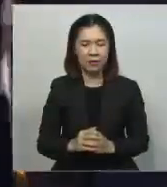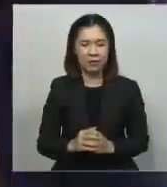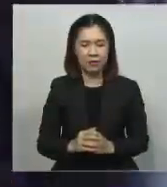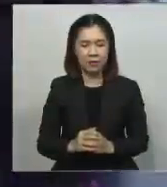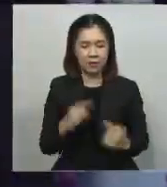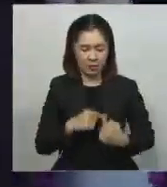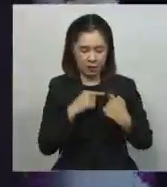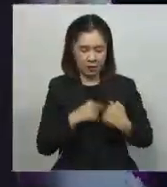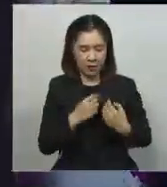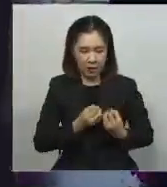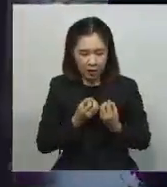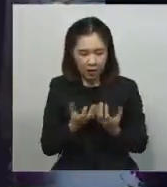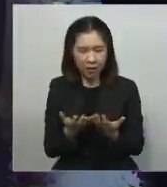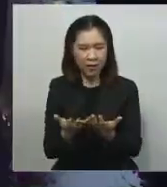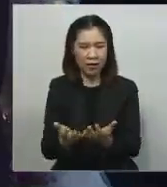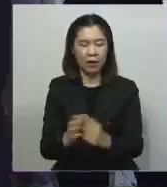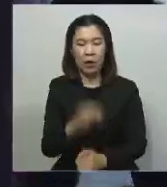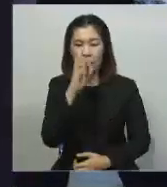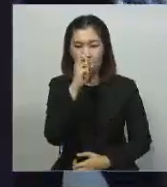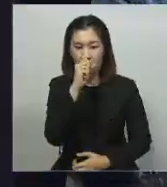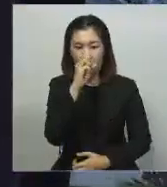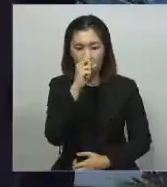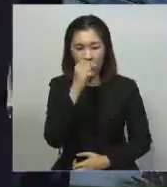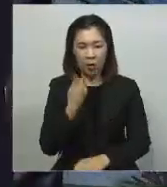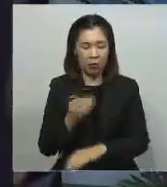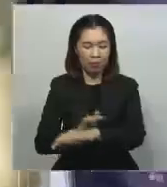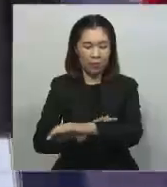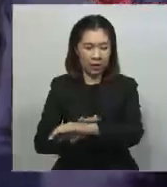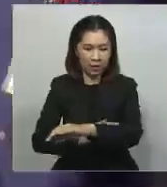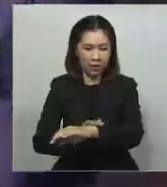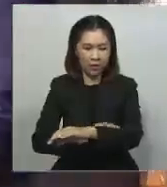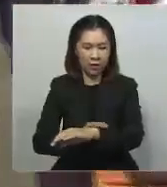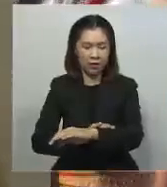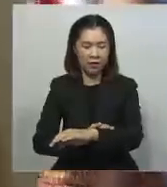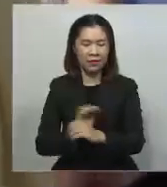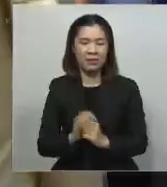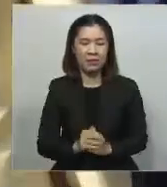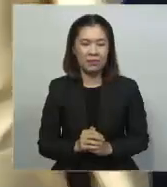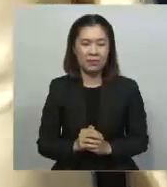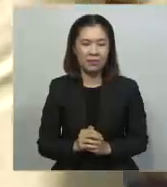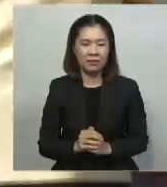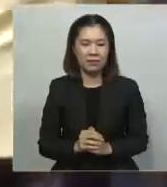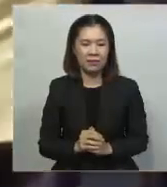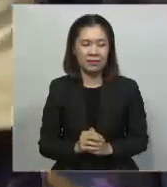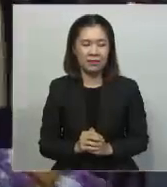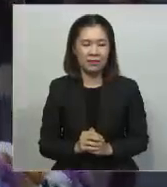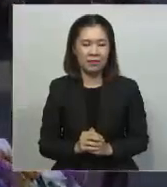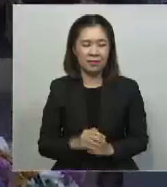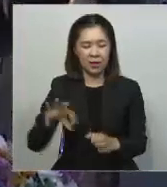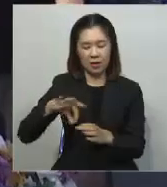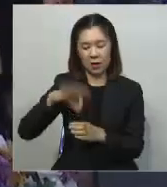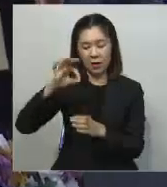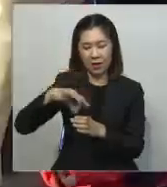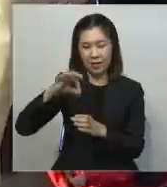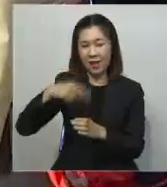ให้กับผู้ประสบภัยทุกคนและทดลองใช้โลชั่นใบกงกางจากอำเภอท่าศาลารวมทั้งให้นำชาไทยจาก